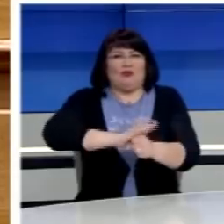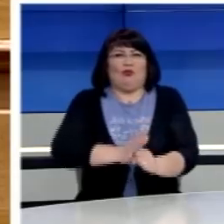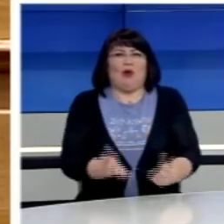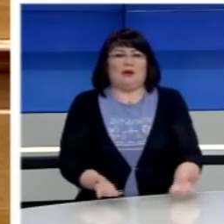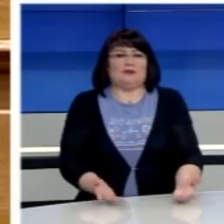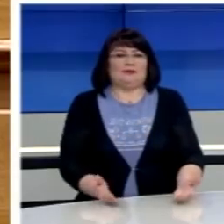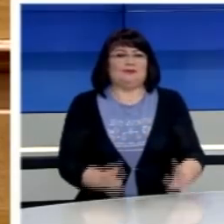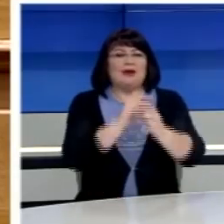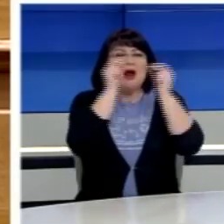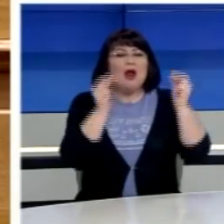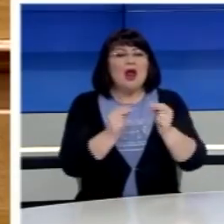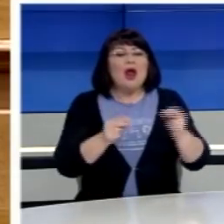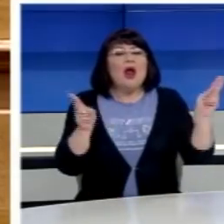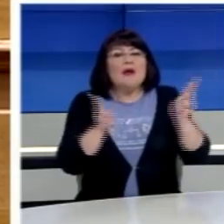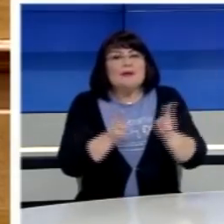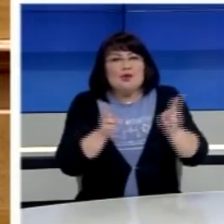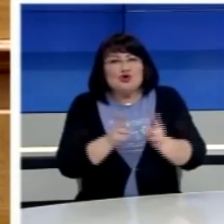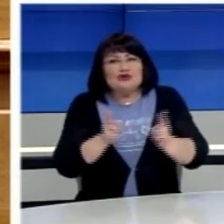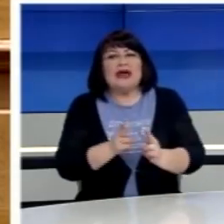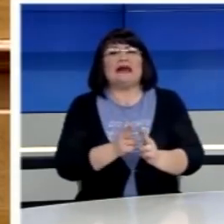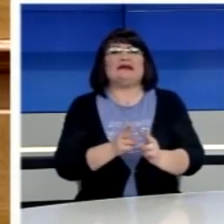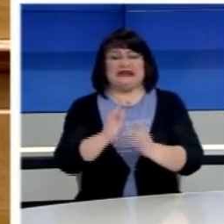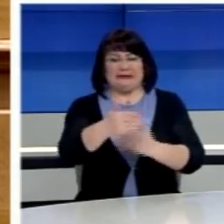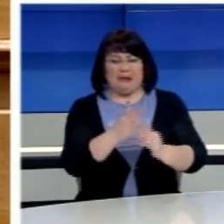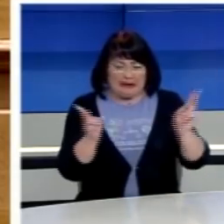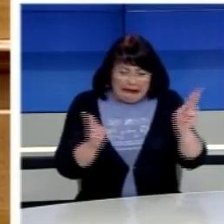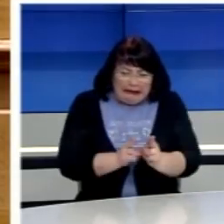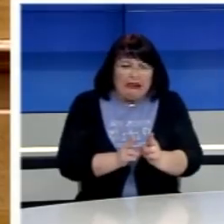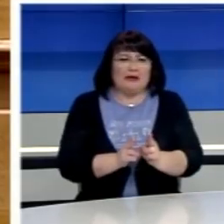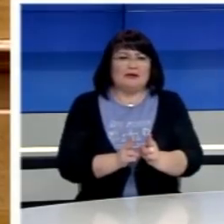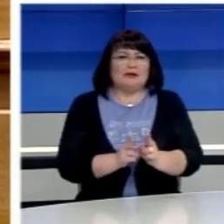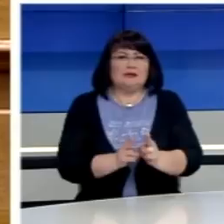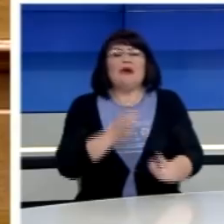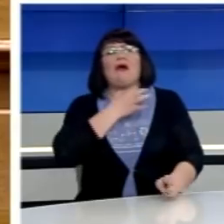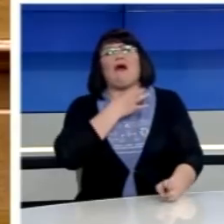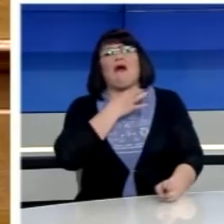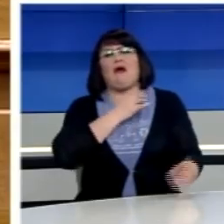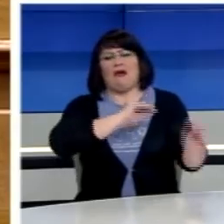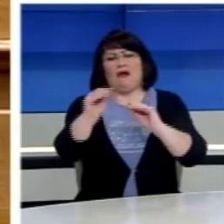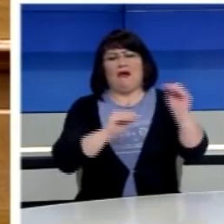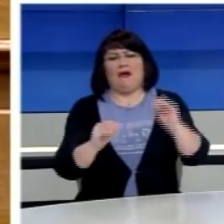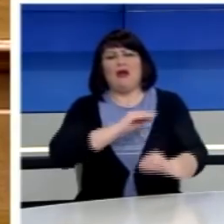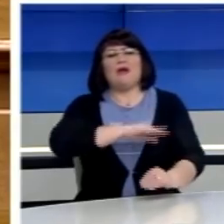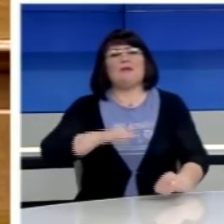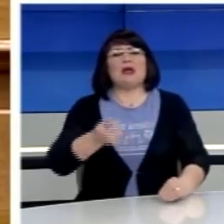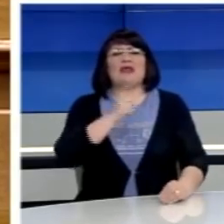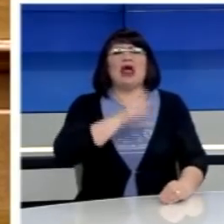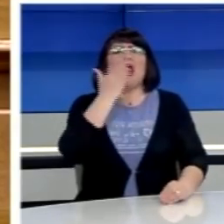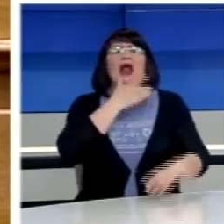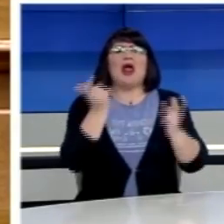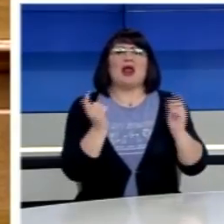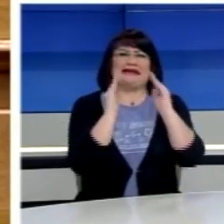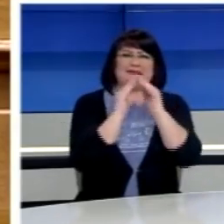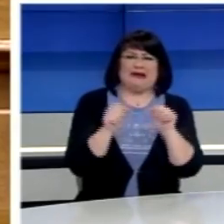ως αποτέλεσμα μειώσεις, συγχωνεύσεις τμήματων ή ακόμα και αναγκαστικές μετακινήσεις παιδιών σε σχολεία εκτός